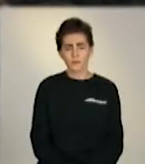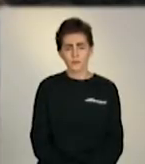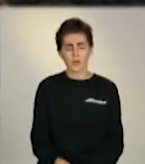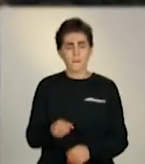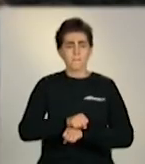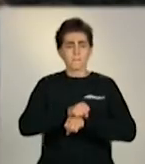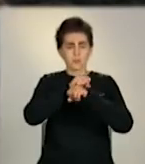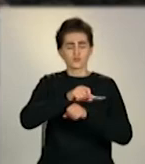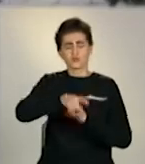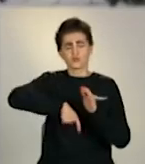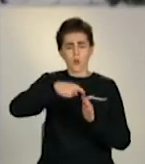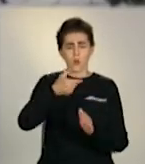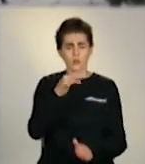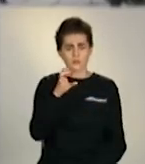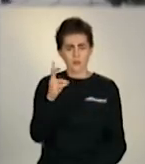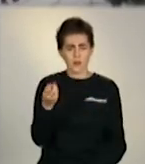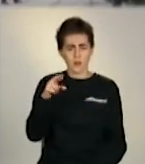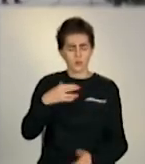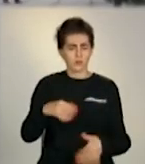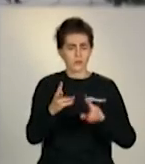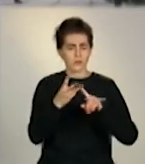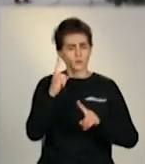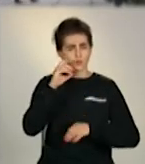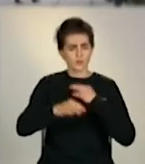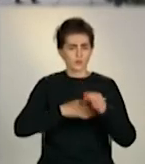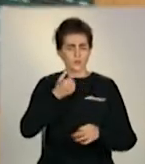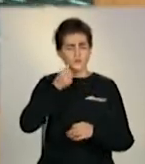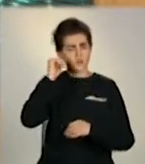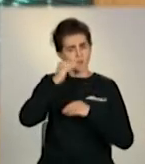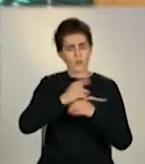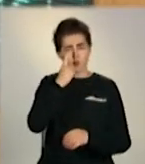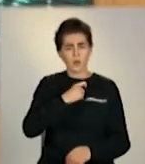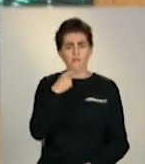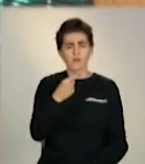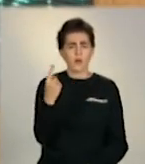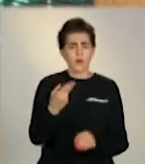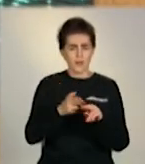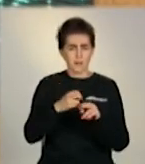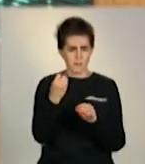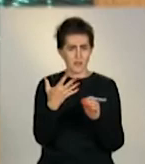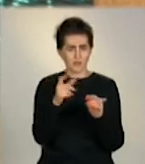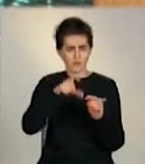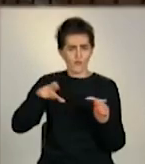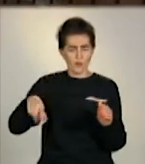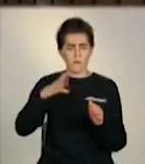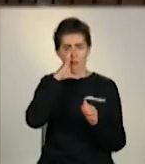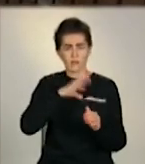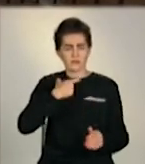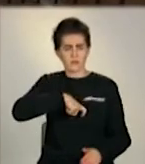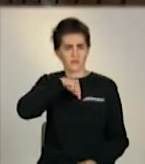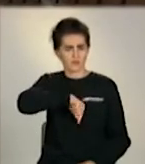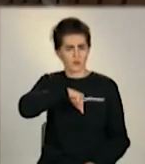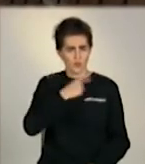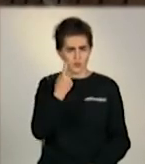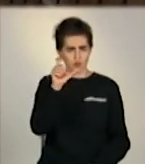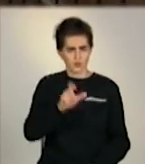Протест на шахті «Гірська» триває третю добу. Учора ввечері з-під землі повідомили, одному з 15 страйкарів стало зле. Гірник погодився